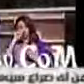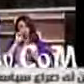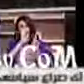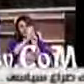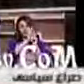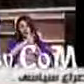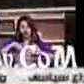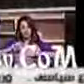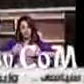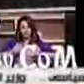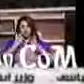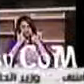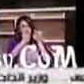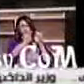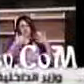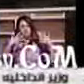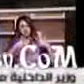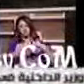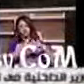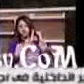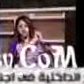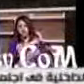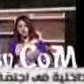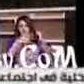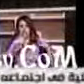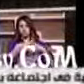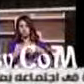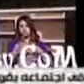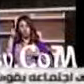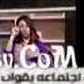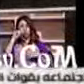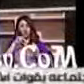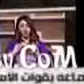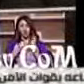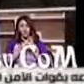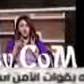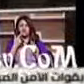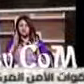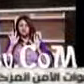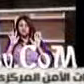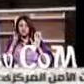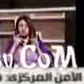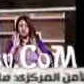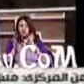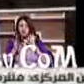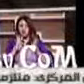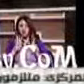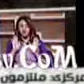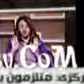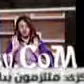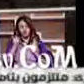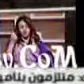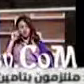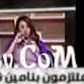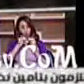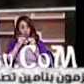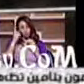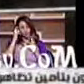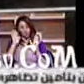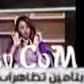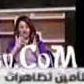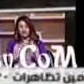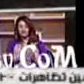بكره يعني ايه يعني والله يا دكتور عمرو كل الاحتمالات مفتوحه بكل ما تحمله الكلمه من معنى بمعنى